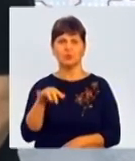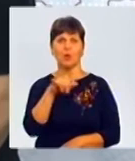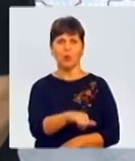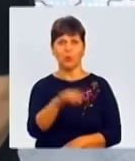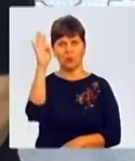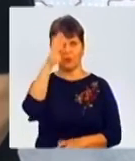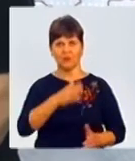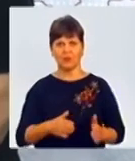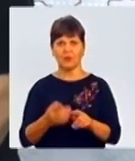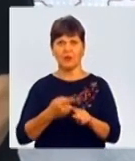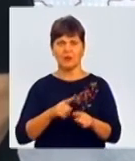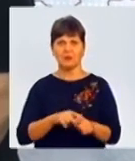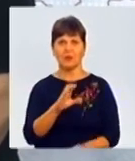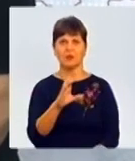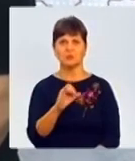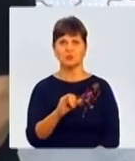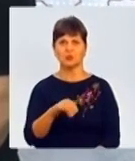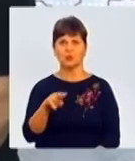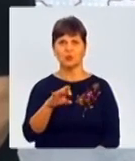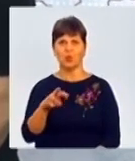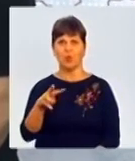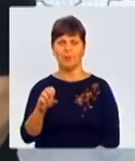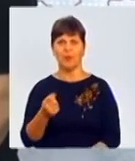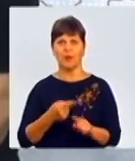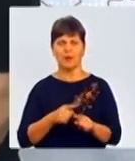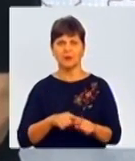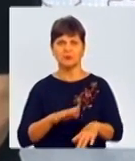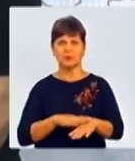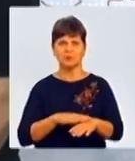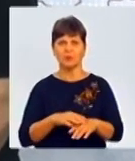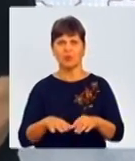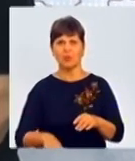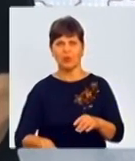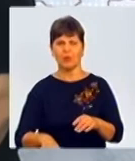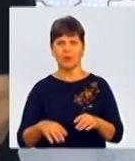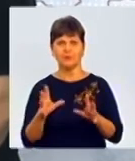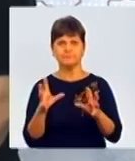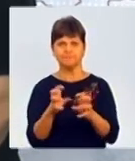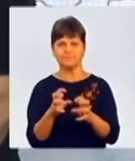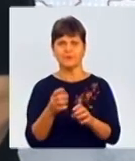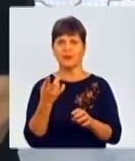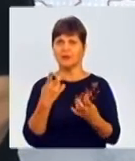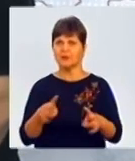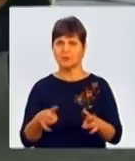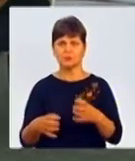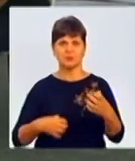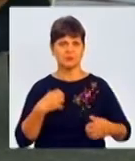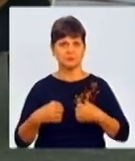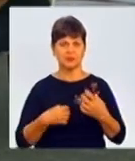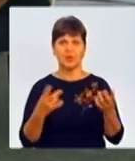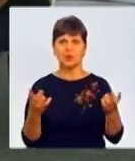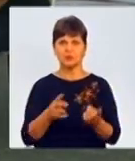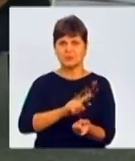Це судома, звичайна судома. Слід пам'ятати, що не треба панікувати, треба змінити стиль